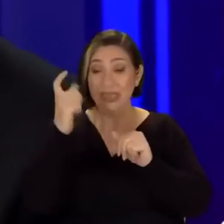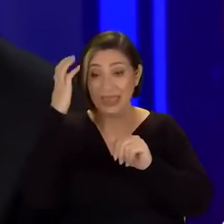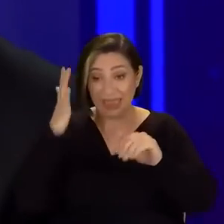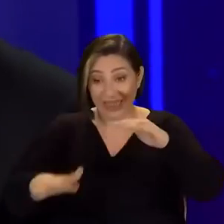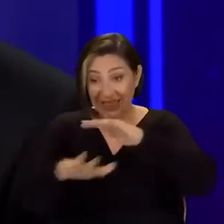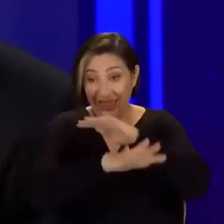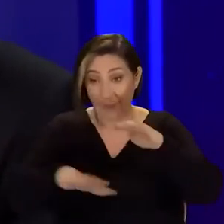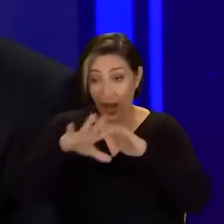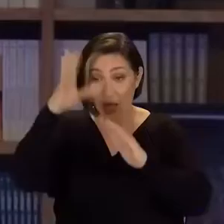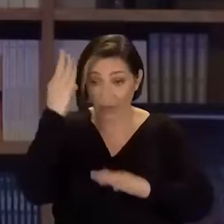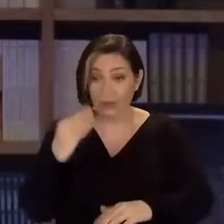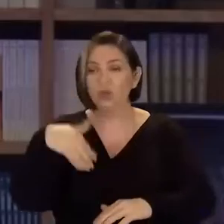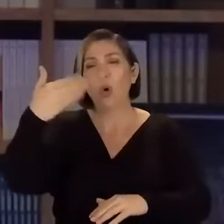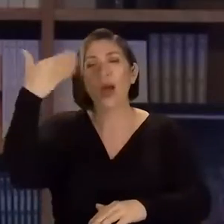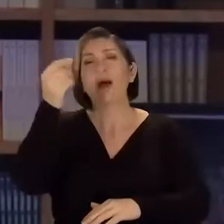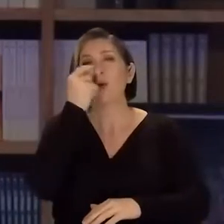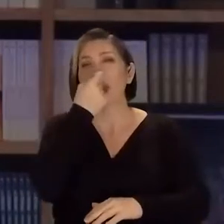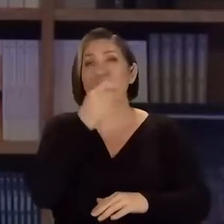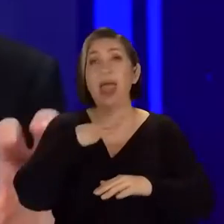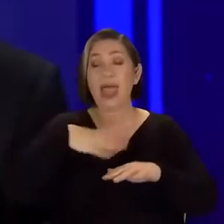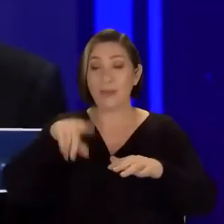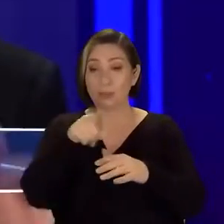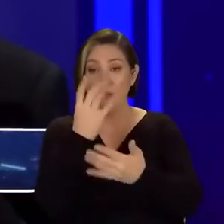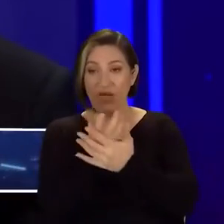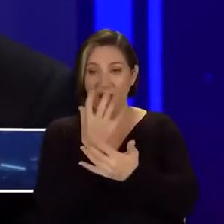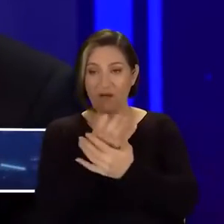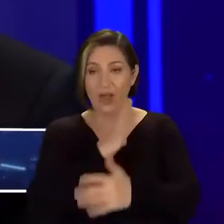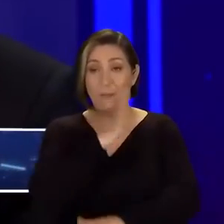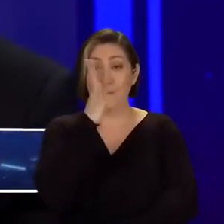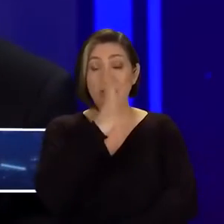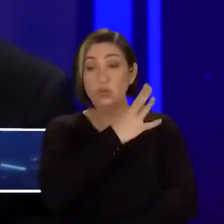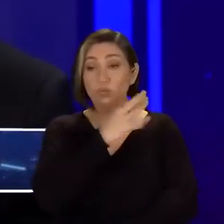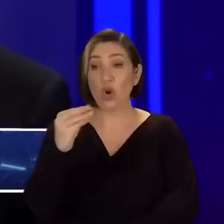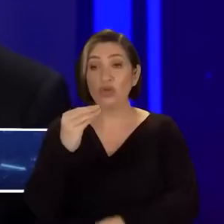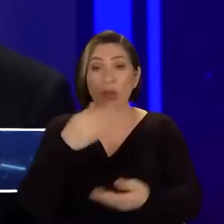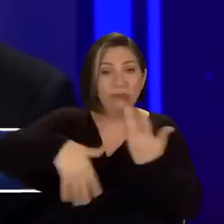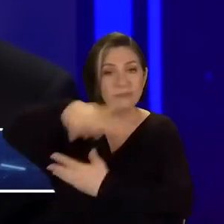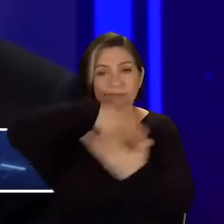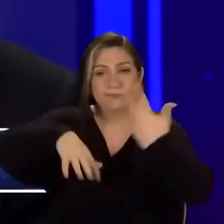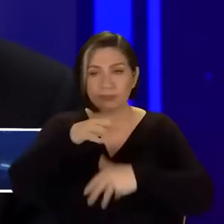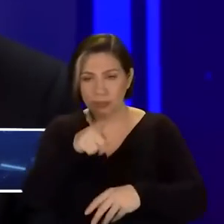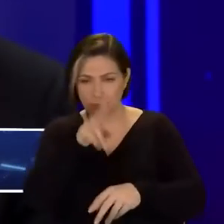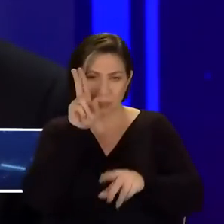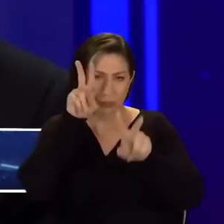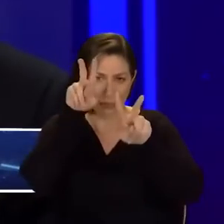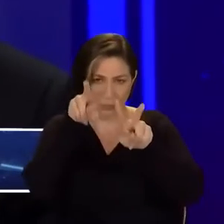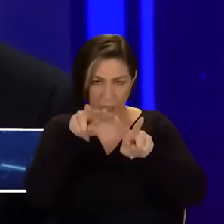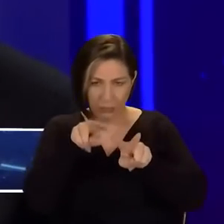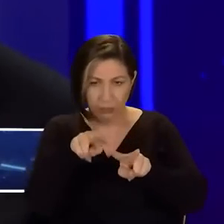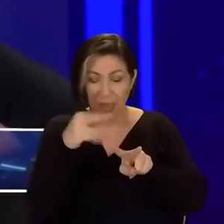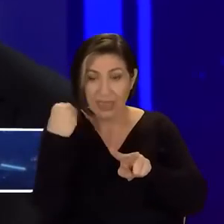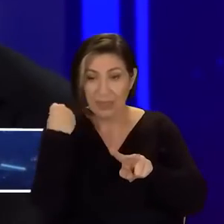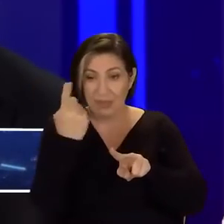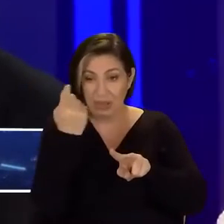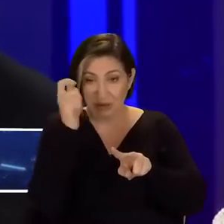kavradığımız zaman gerisi kolay. Şimdi hepimizde bu veriler var. 500 milyon işlemin bütün verileri. Ve yeni bir işlem